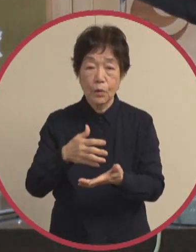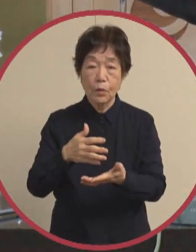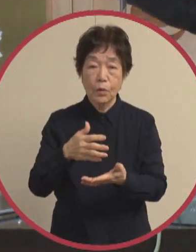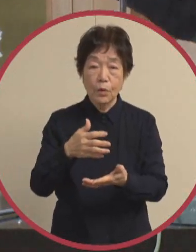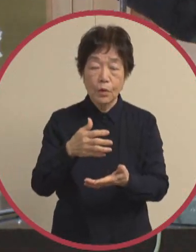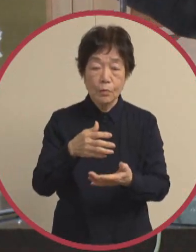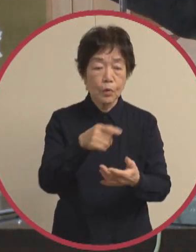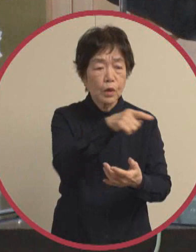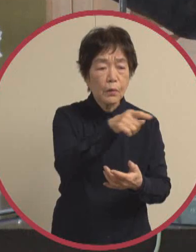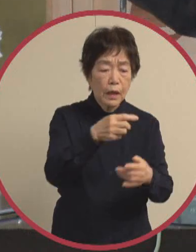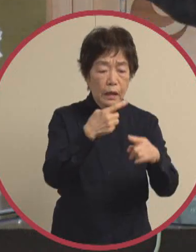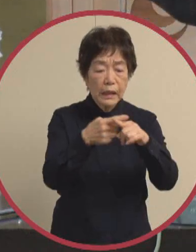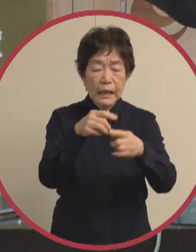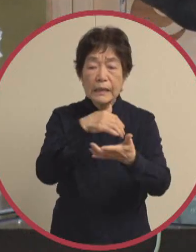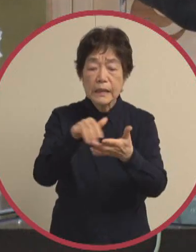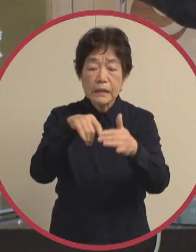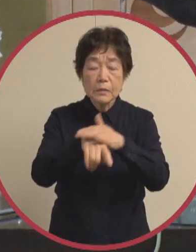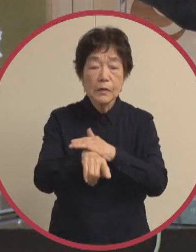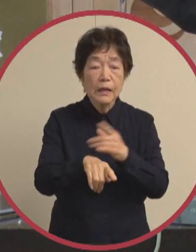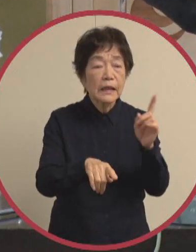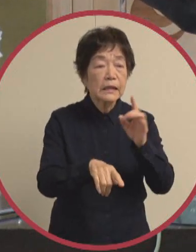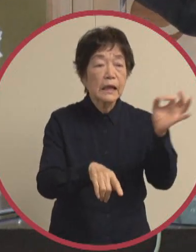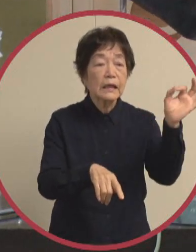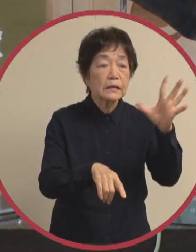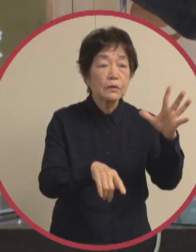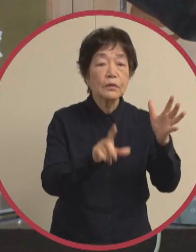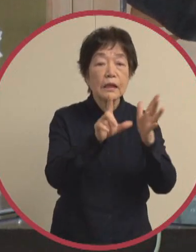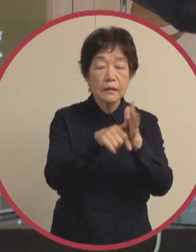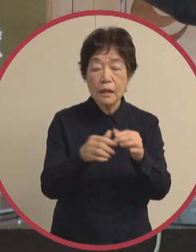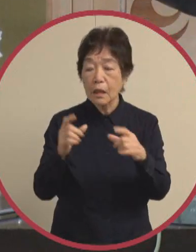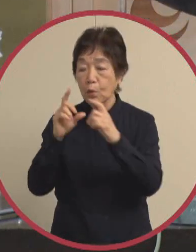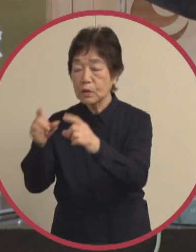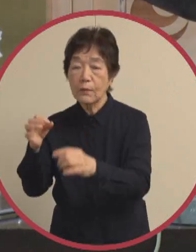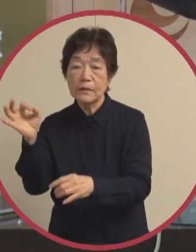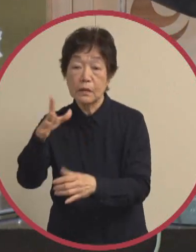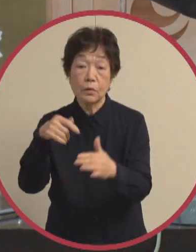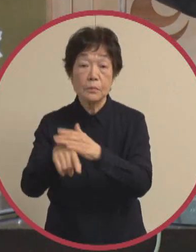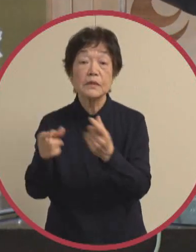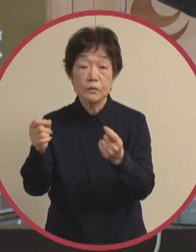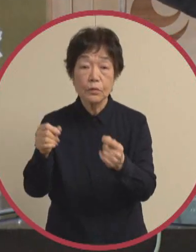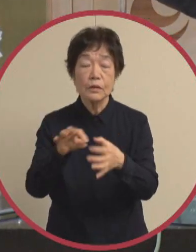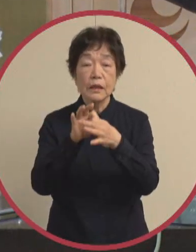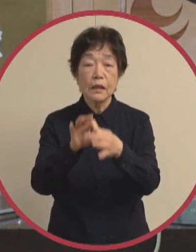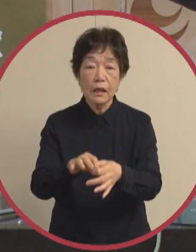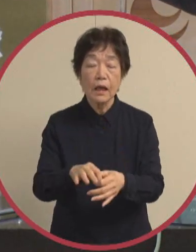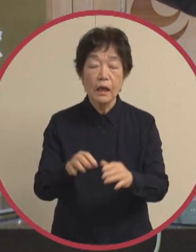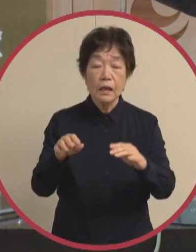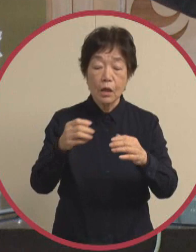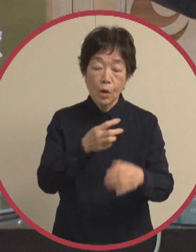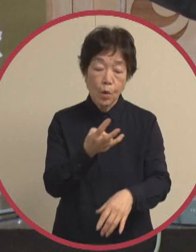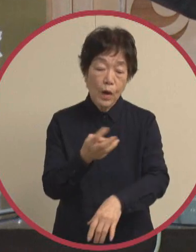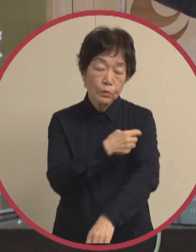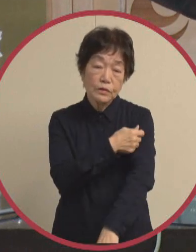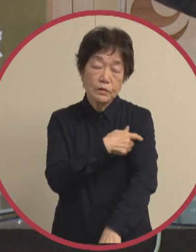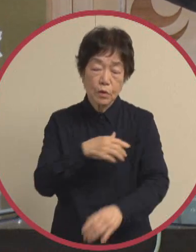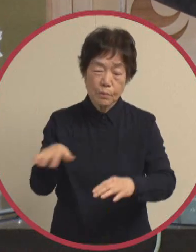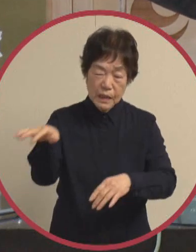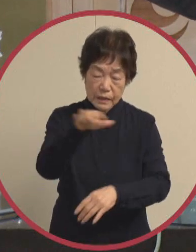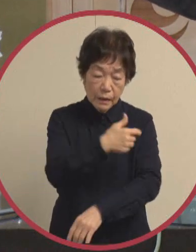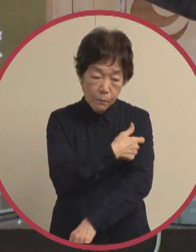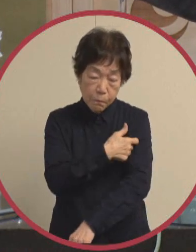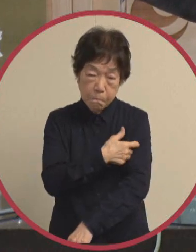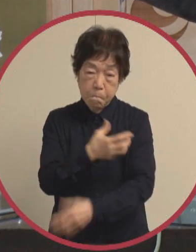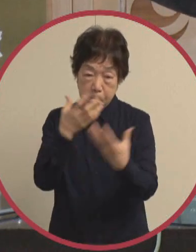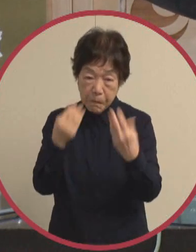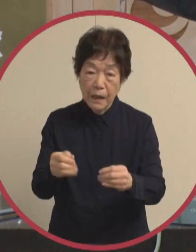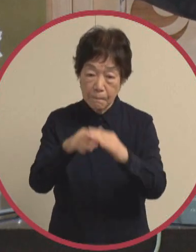れ全部掛け算なわけですね。どれかゼロになったらこれゼロになるわけですよ。でワクチンもその全員が打って効果を